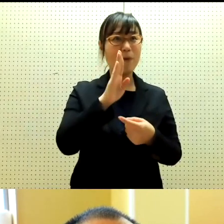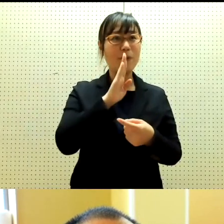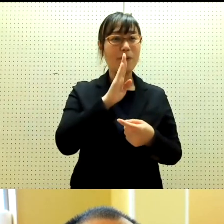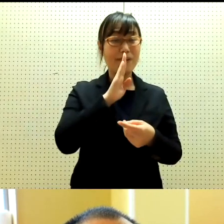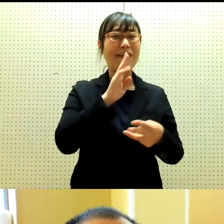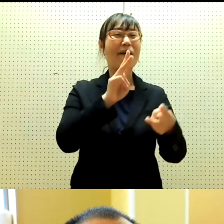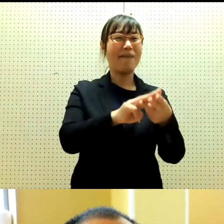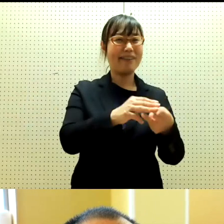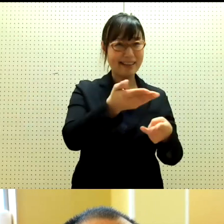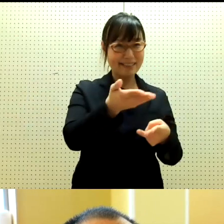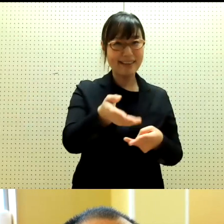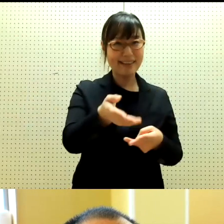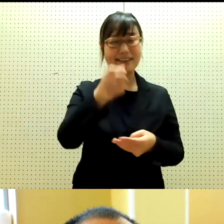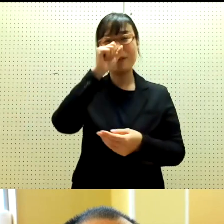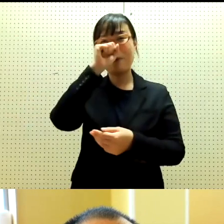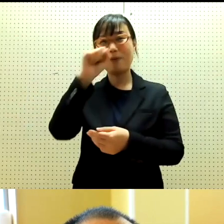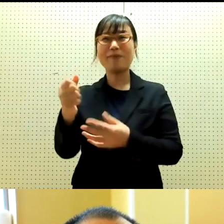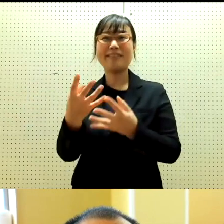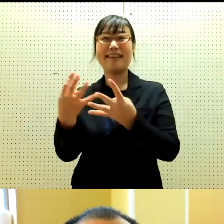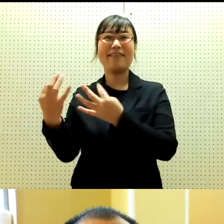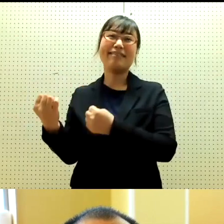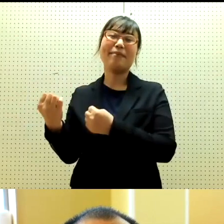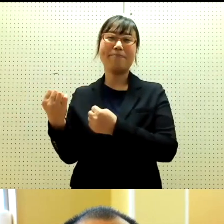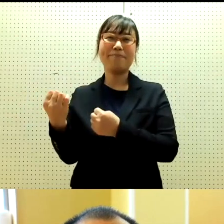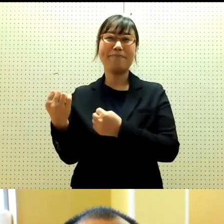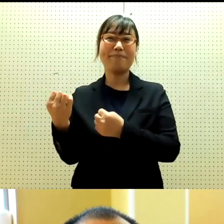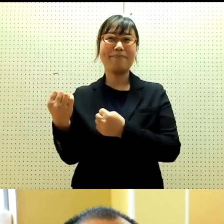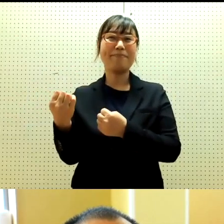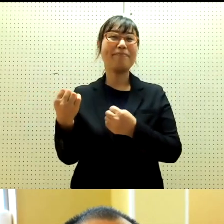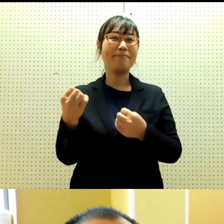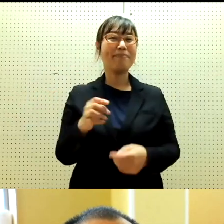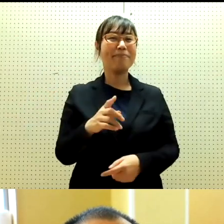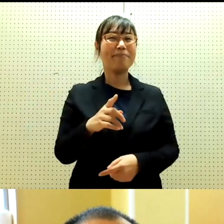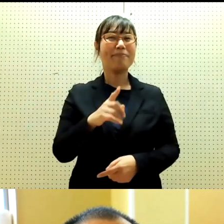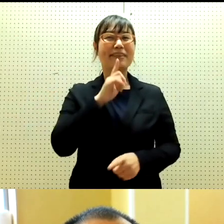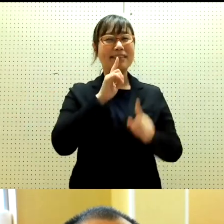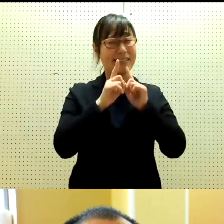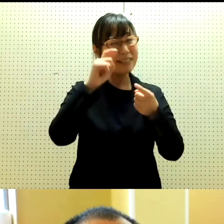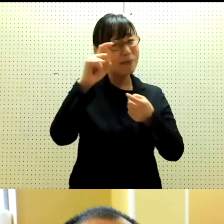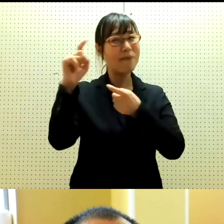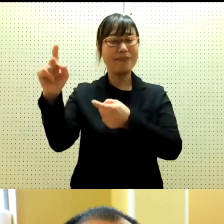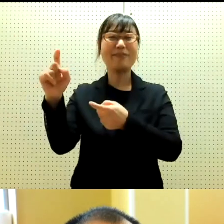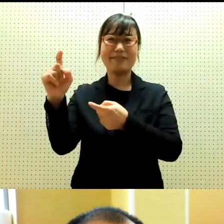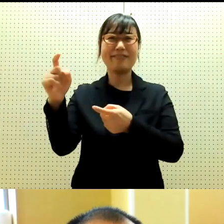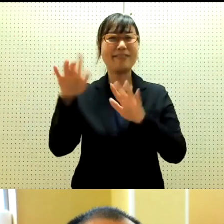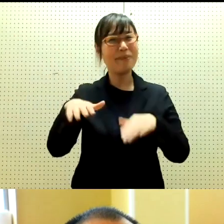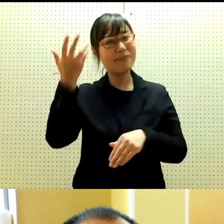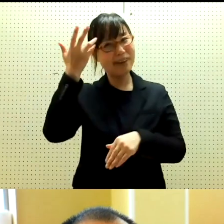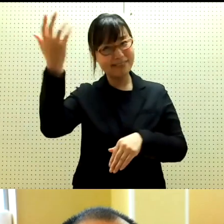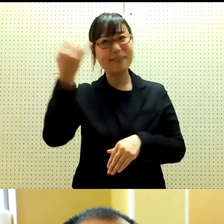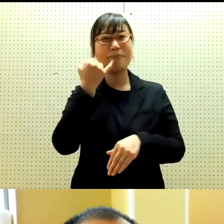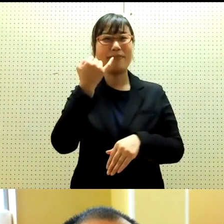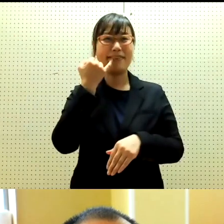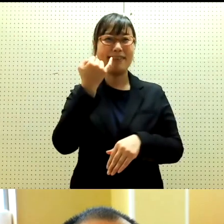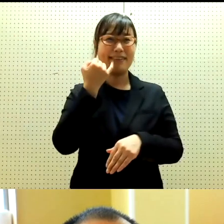から吉澤さん、ちょっと一言ずつ今日のご感想でもちょっといただければと思うんですけど、どちらからでも